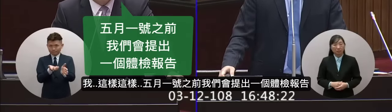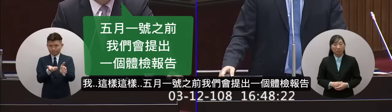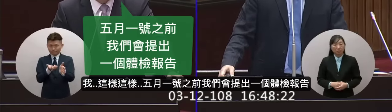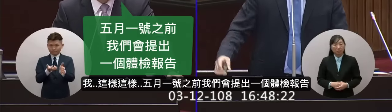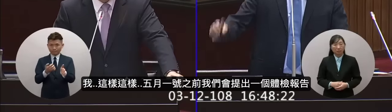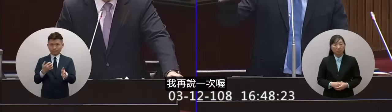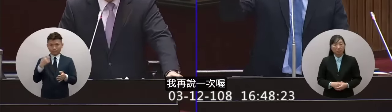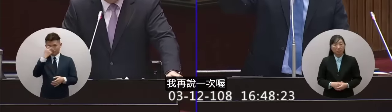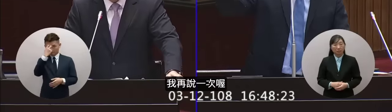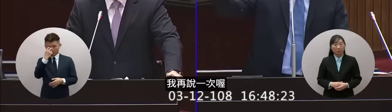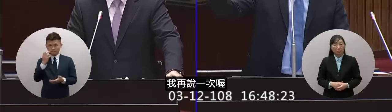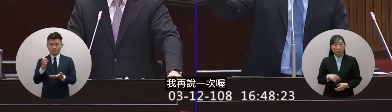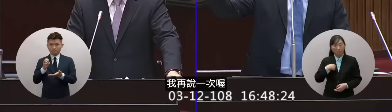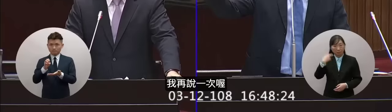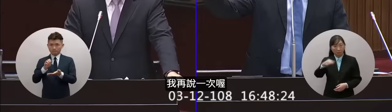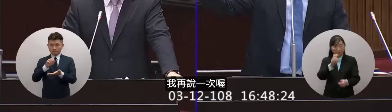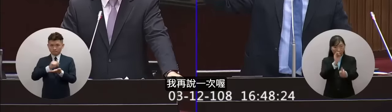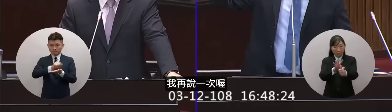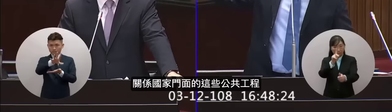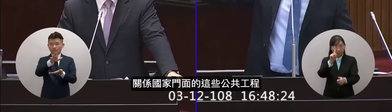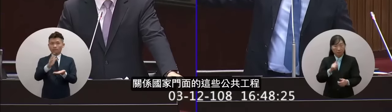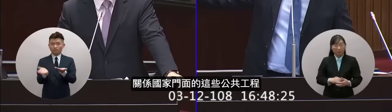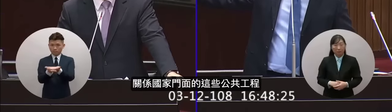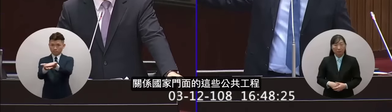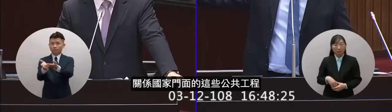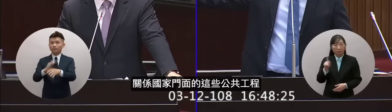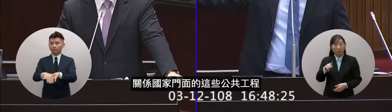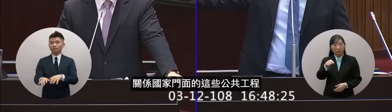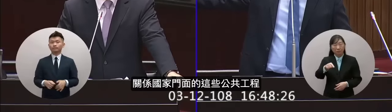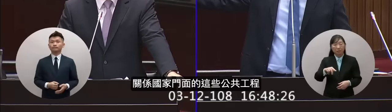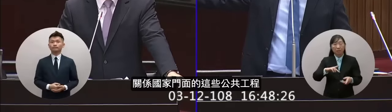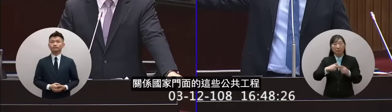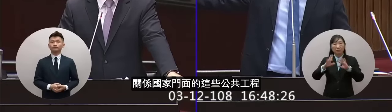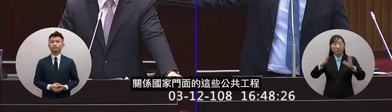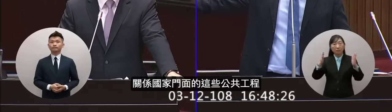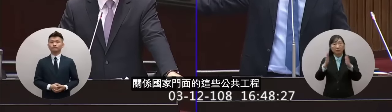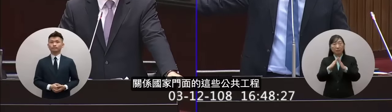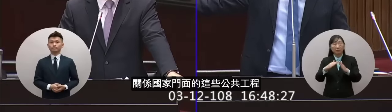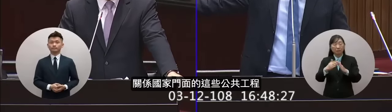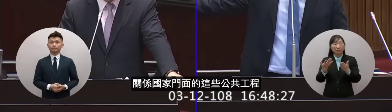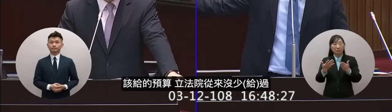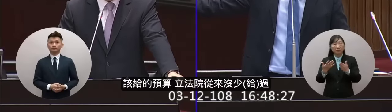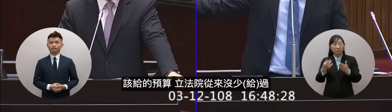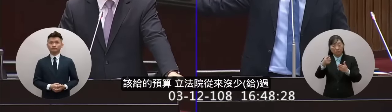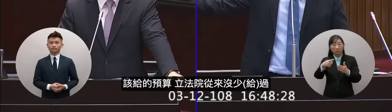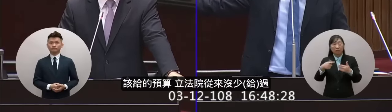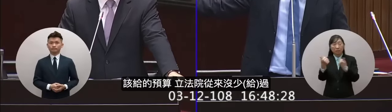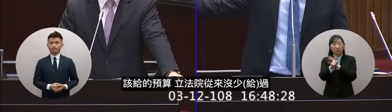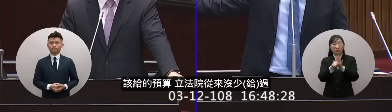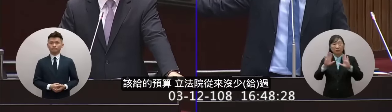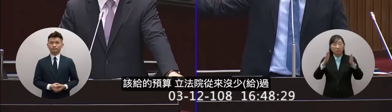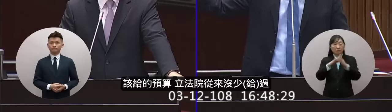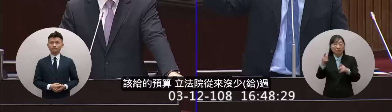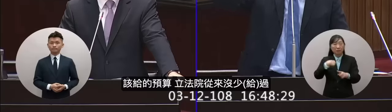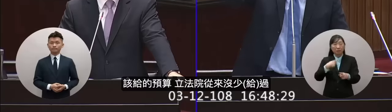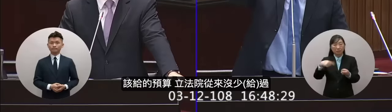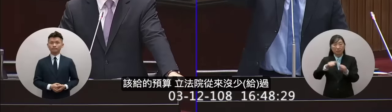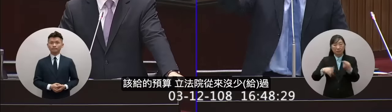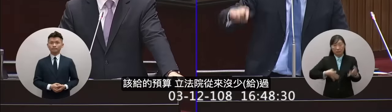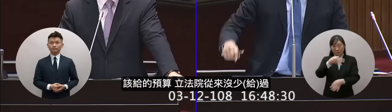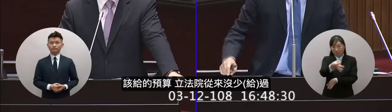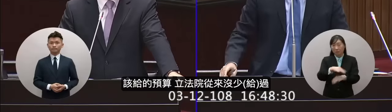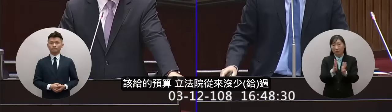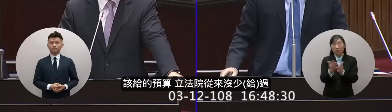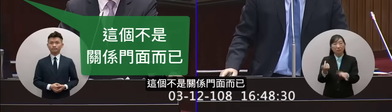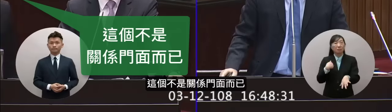出一个体检报告。 我再说一次哦。关系国家门面的这些公共工程，该给的预算，立法院从来